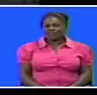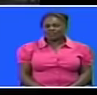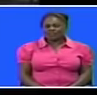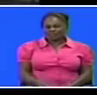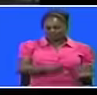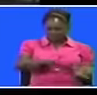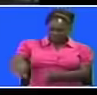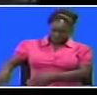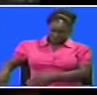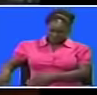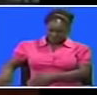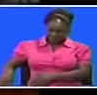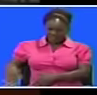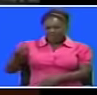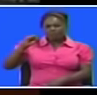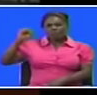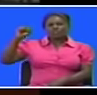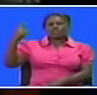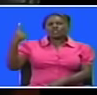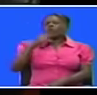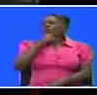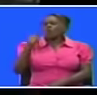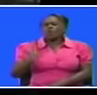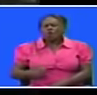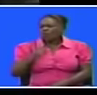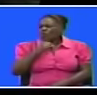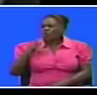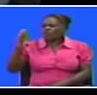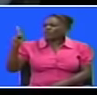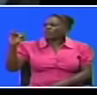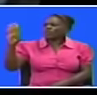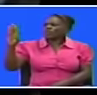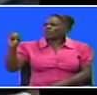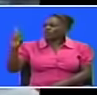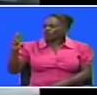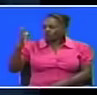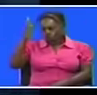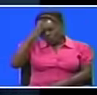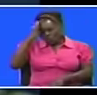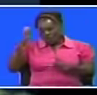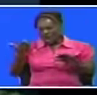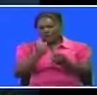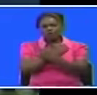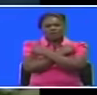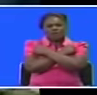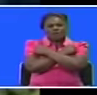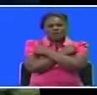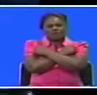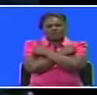Tukiondokana na hayo, kuna mwanasiasa wa siku nyingi Jackson Kibor anajua kupenda.